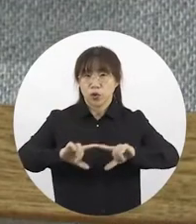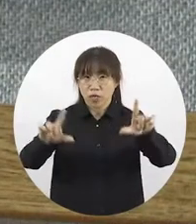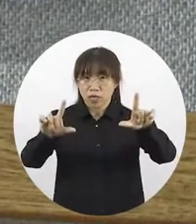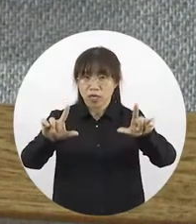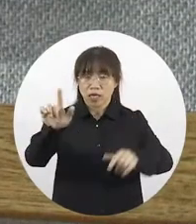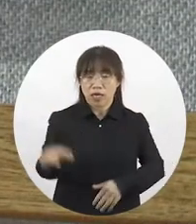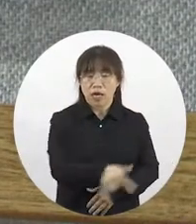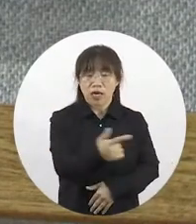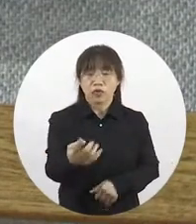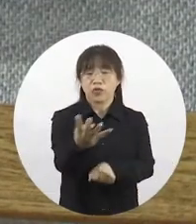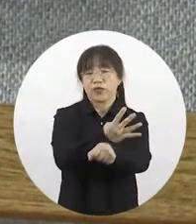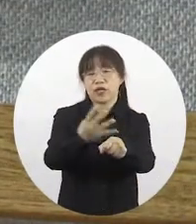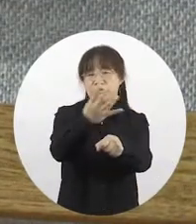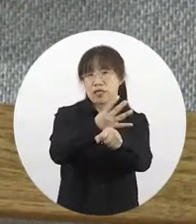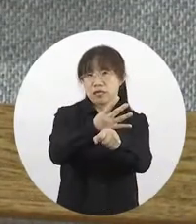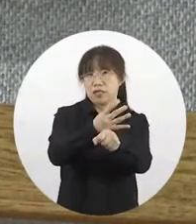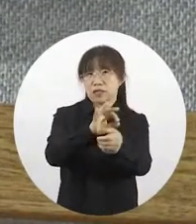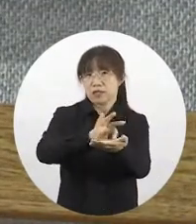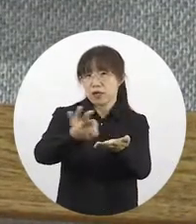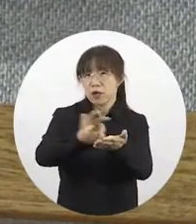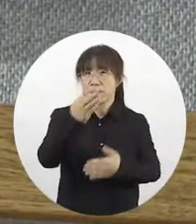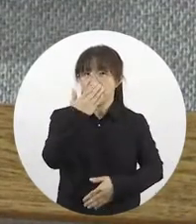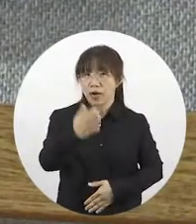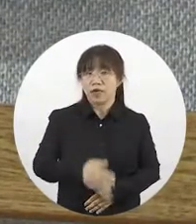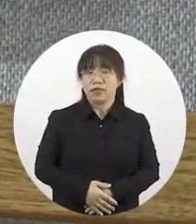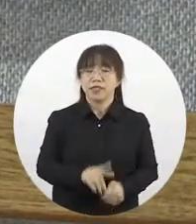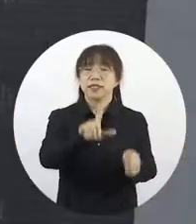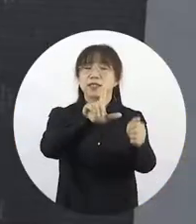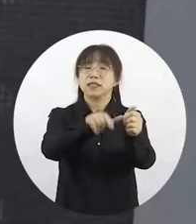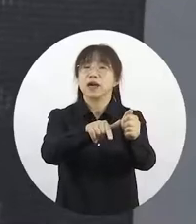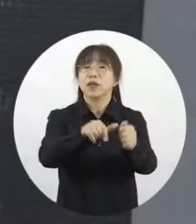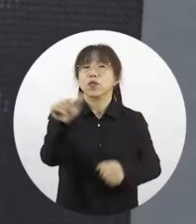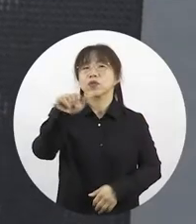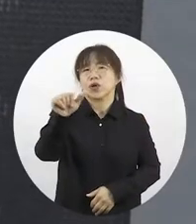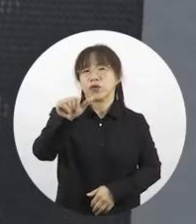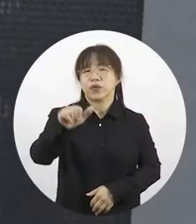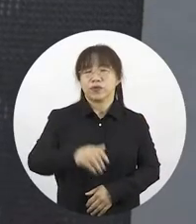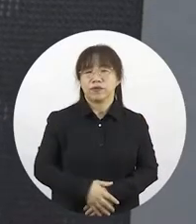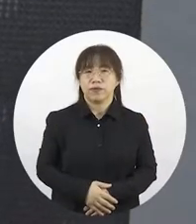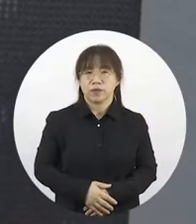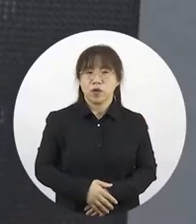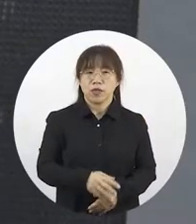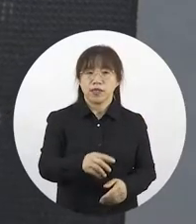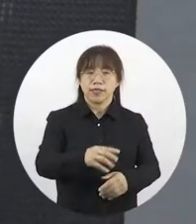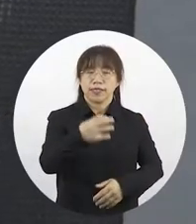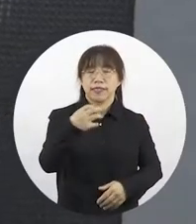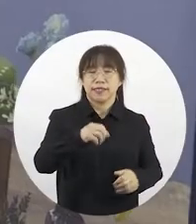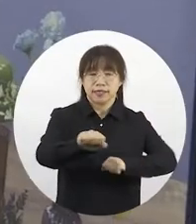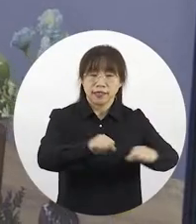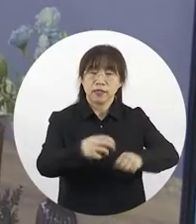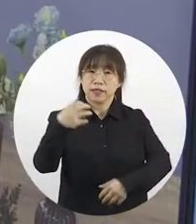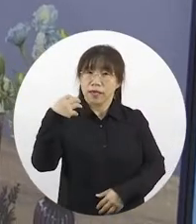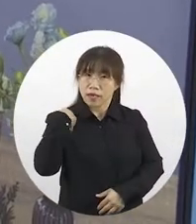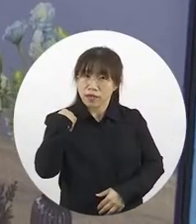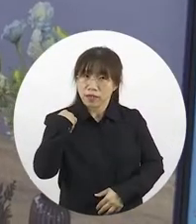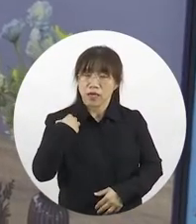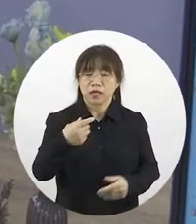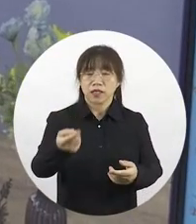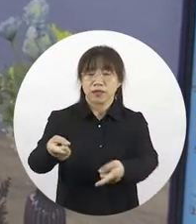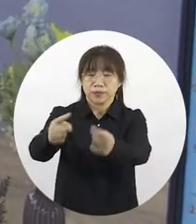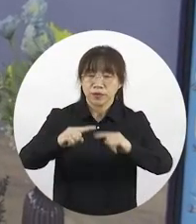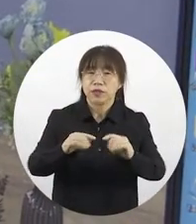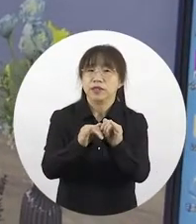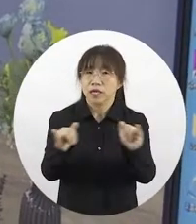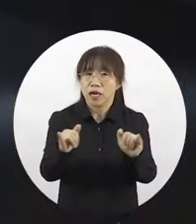금요일까지 1일 최대 4시간 이용할 수 있습니다. 비용은 시간당 5,000원이며 진행자, 출연자, 제작진